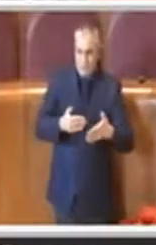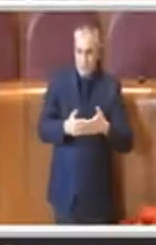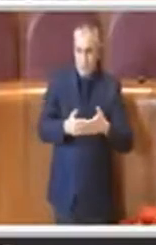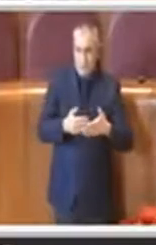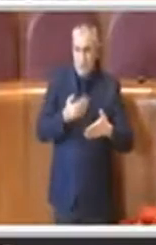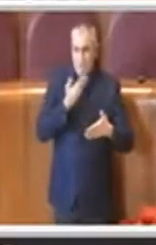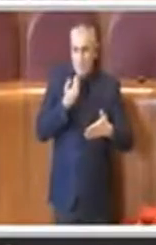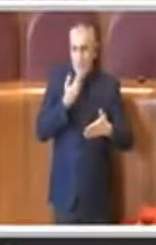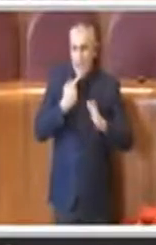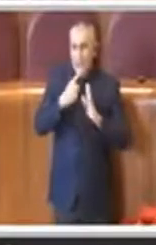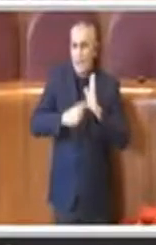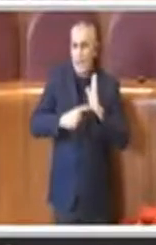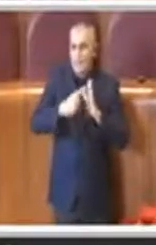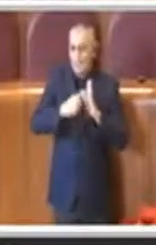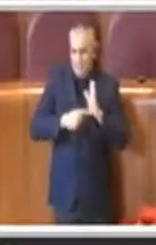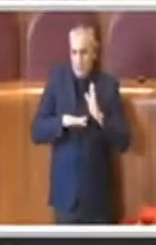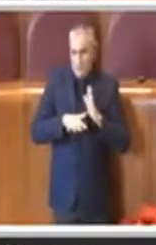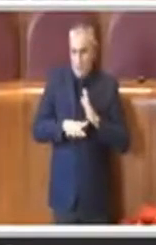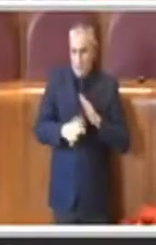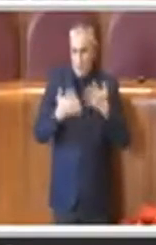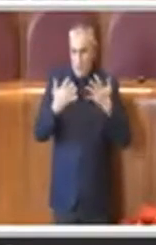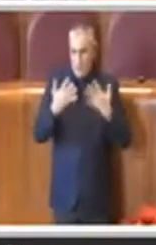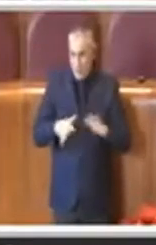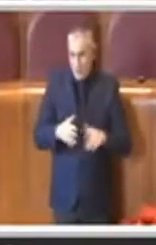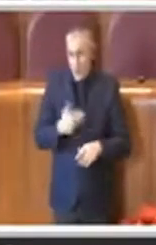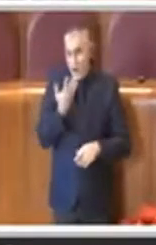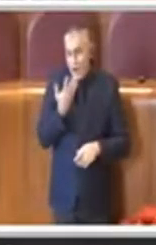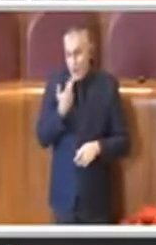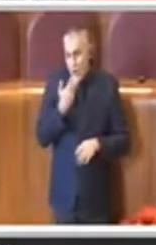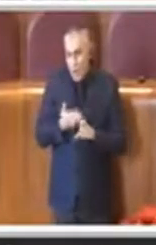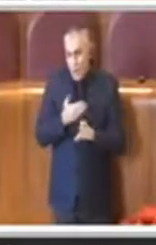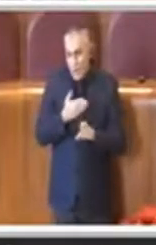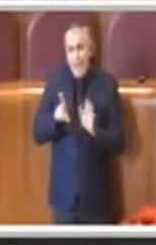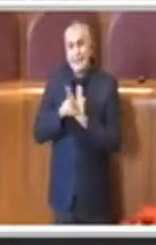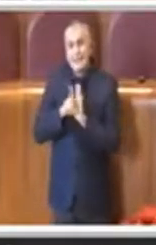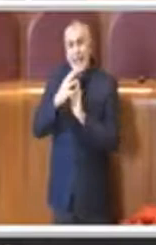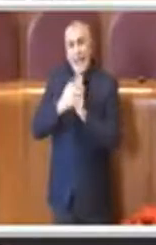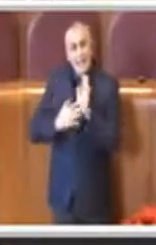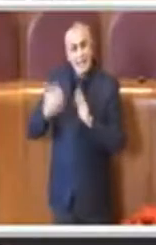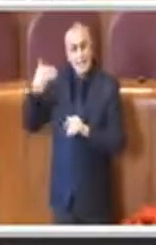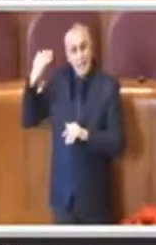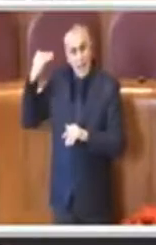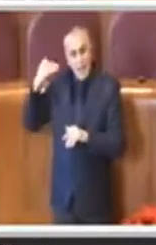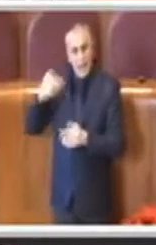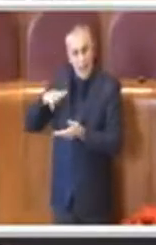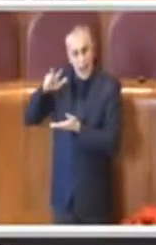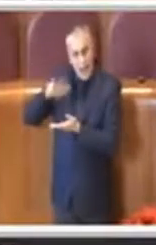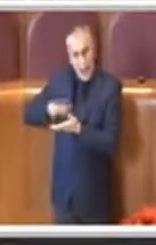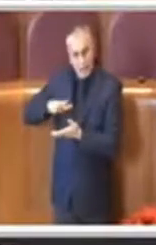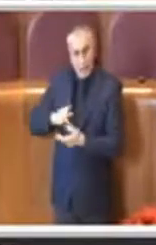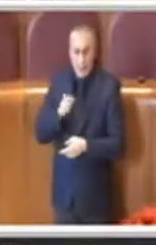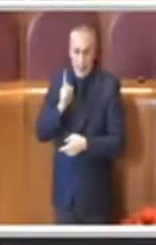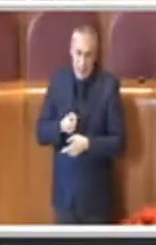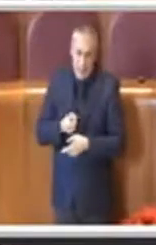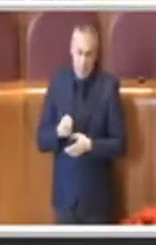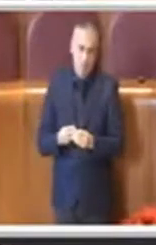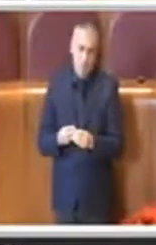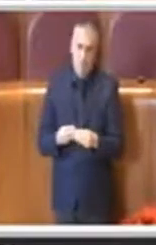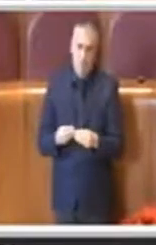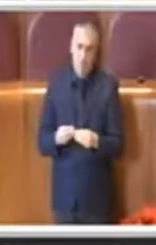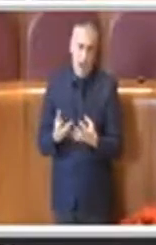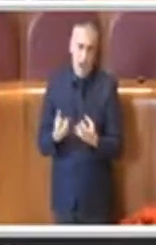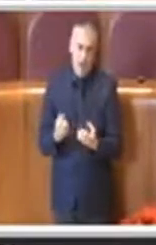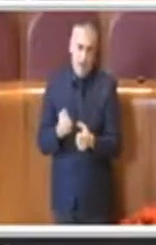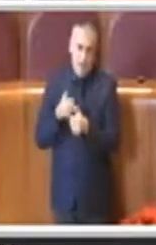mancano pochi mesi, almeno vedere attuate le delibere che abbiamo approvato, perché il fine ultimo è proprio quello